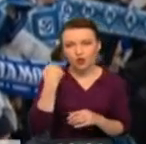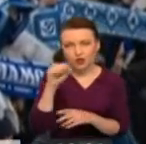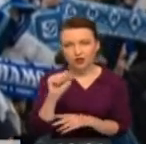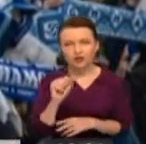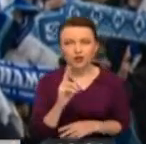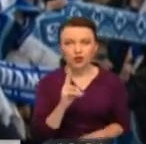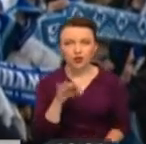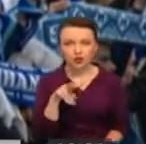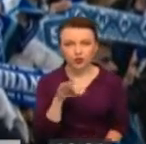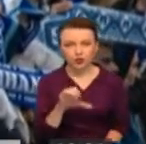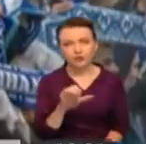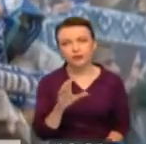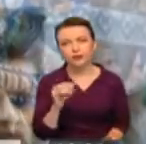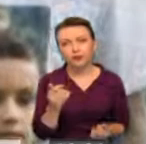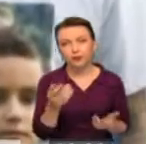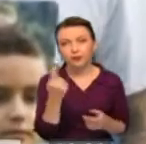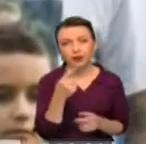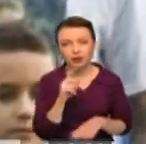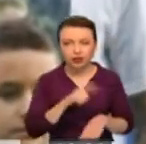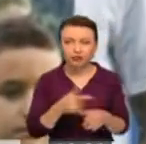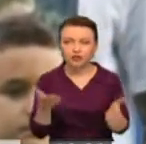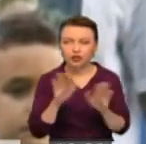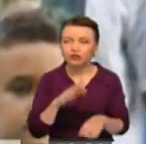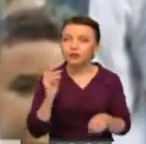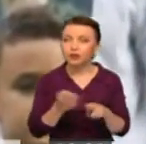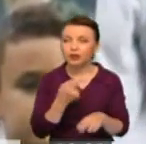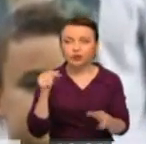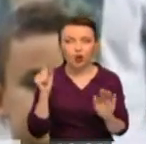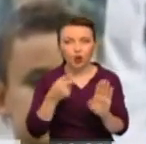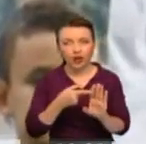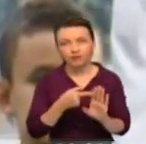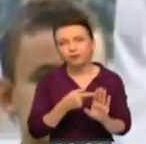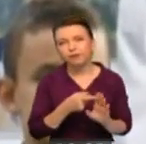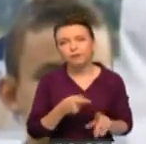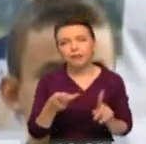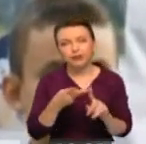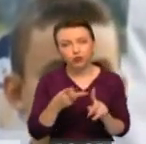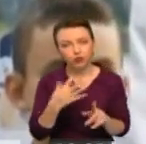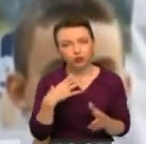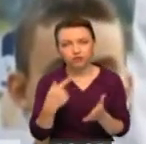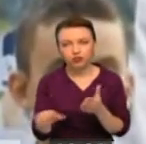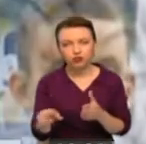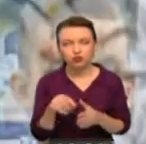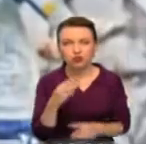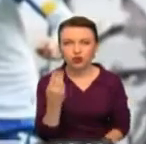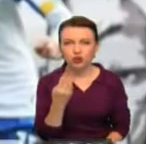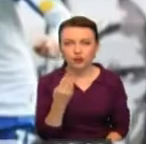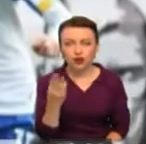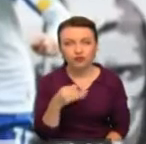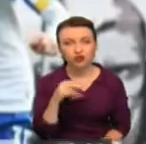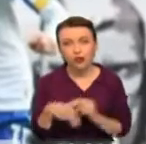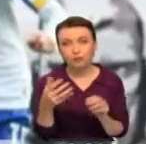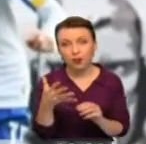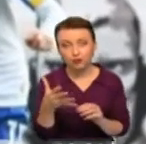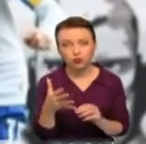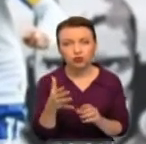боротьби завершився без голів. На початку другого за повторну жовту було вилучено Шепелєва. Але через 5 хвилин арбітр